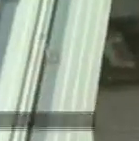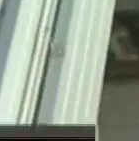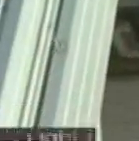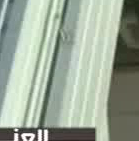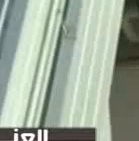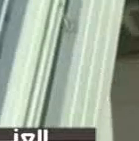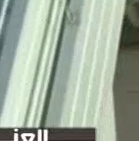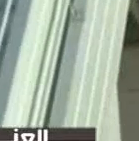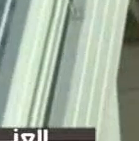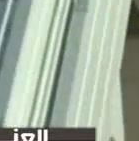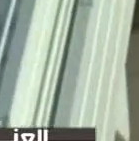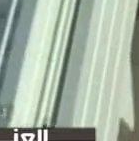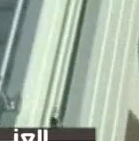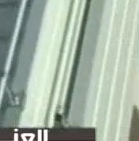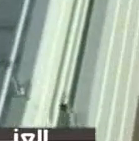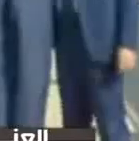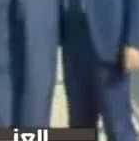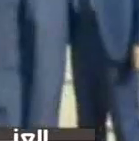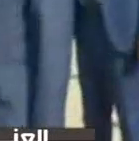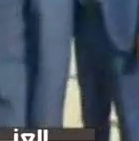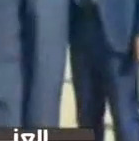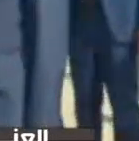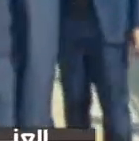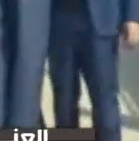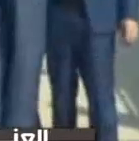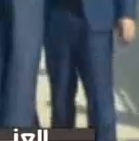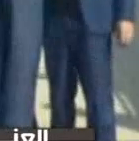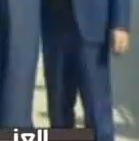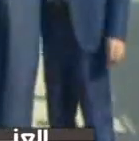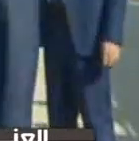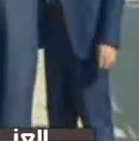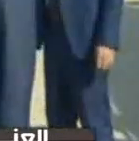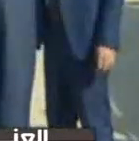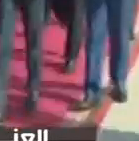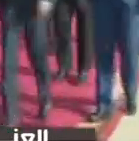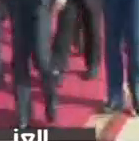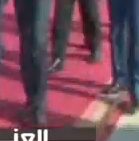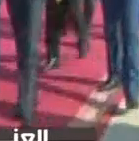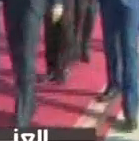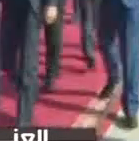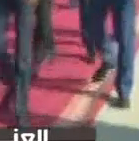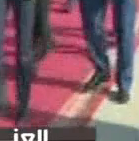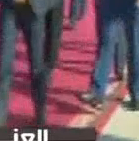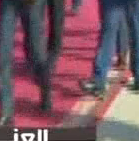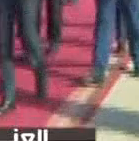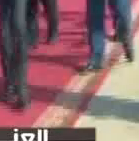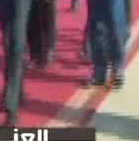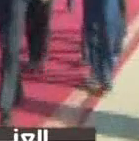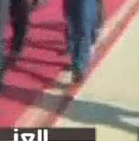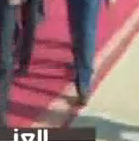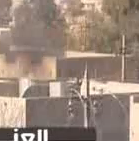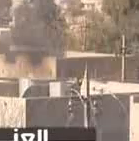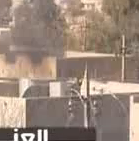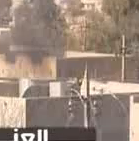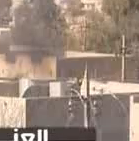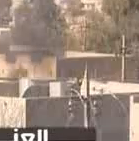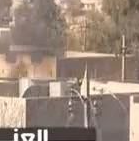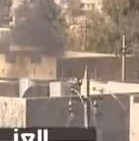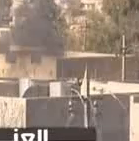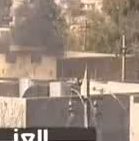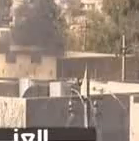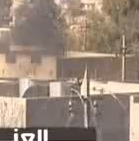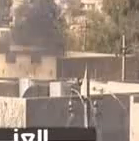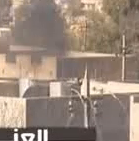رئيس الوزراء التركي في العراق لإذابة شديد العلاقات بين الجانبين والجيش العراقي يواصل تقدمه في مدينة دمشق.